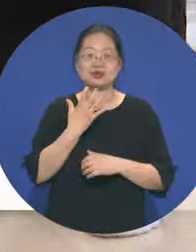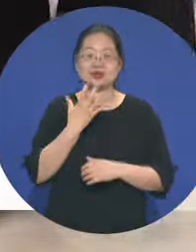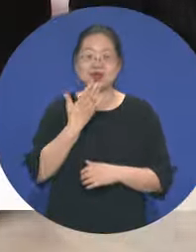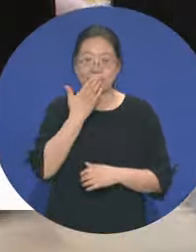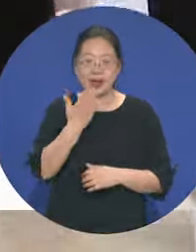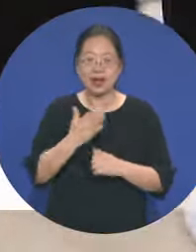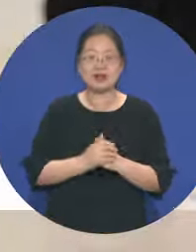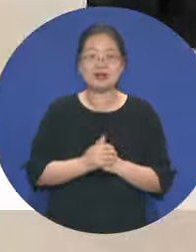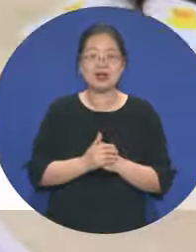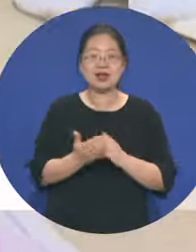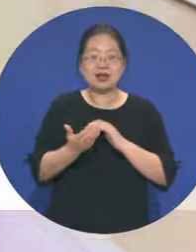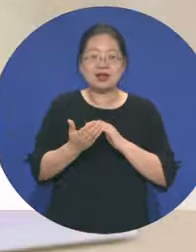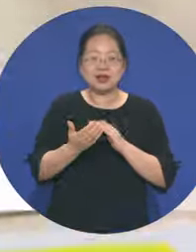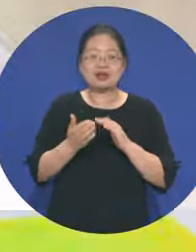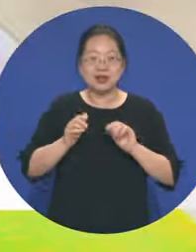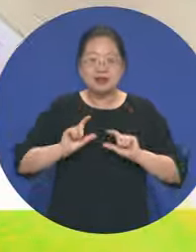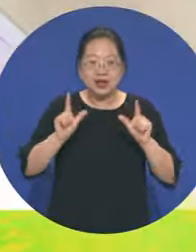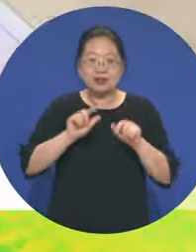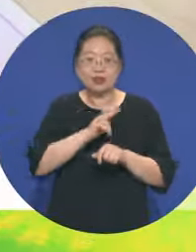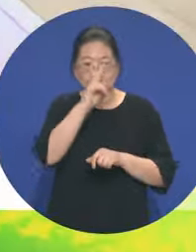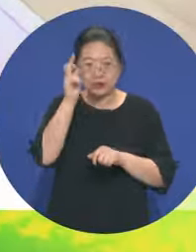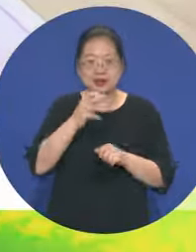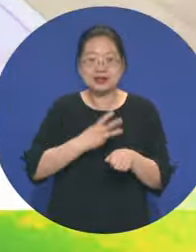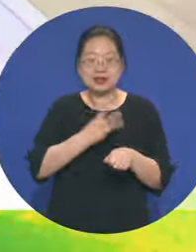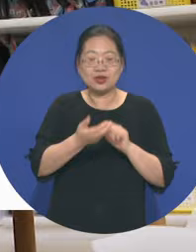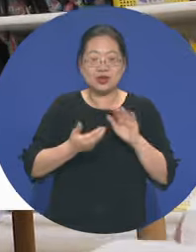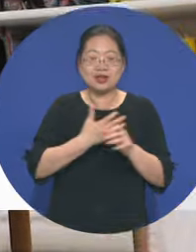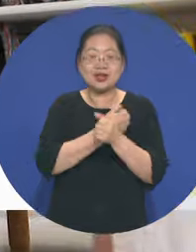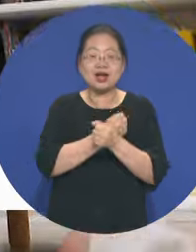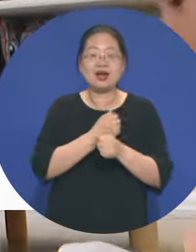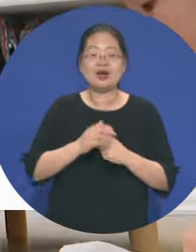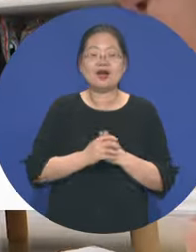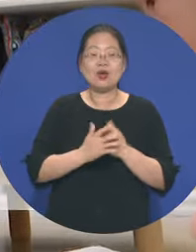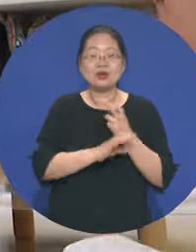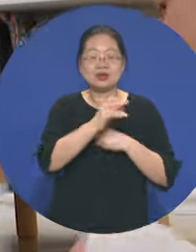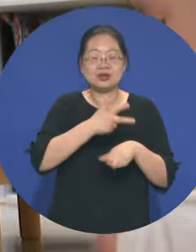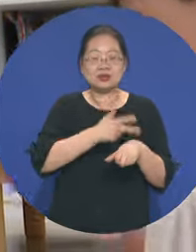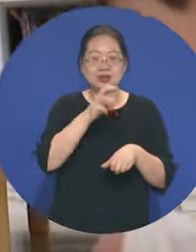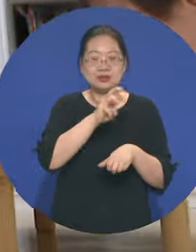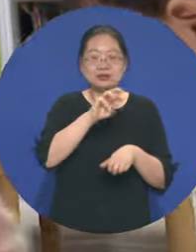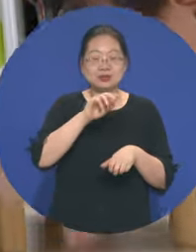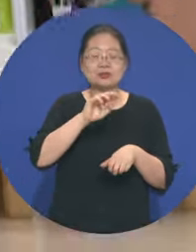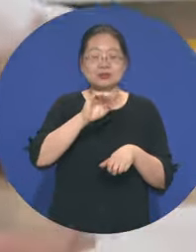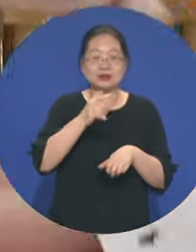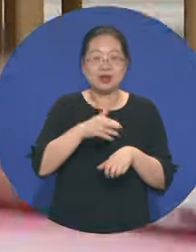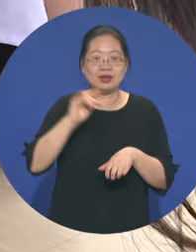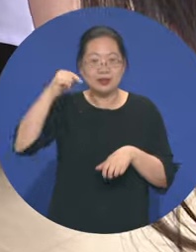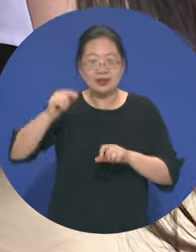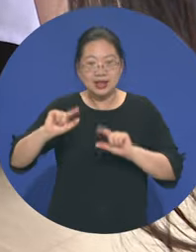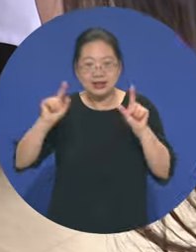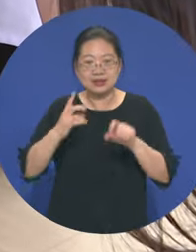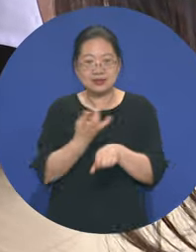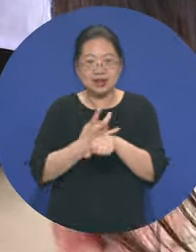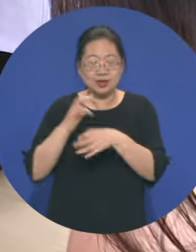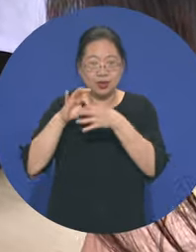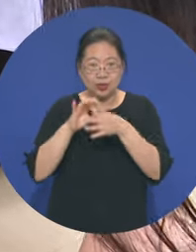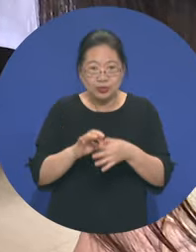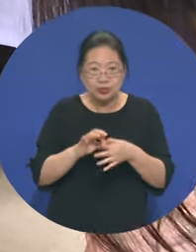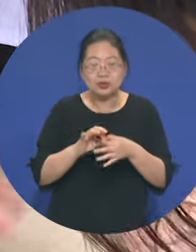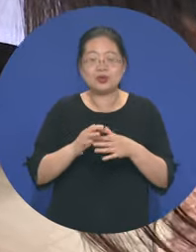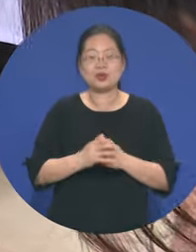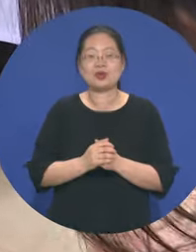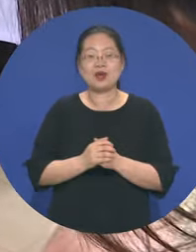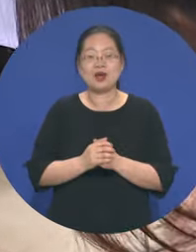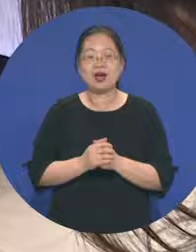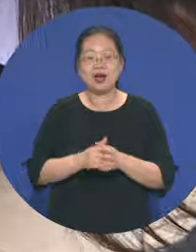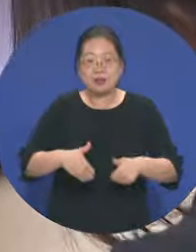오후 3시 전까지 예약하면 오전 7시 30분 다음날까지 24시간 연속 5일까지 필요한만큼 돌봄 서비스를